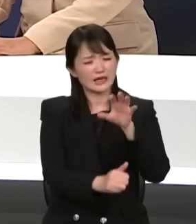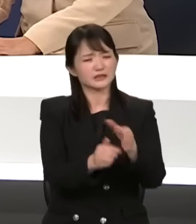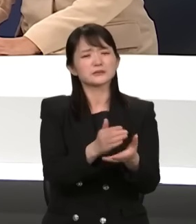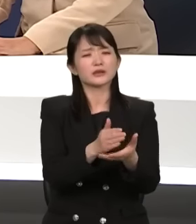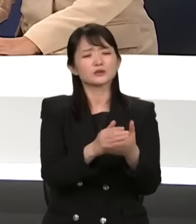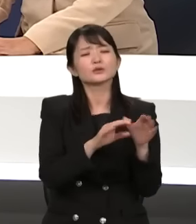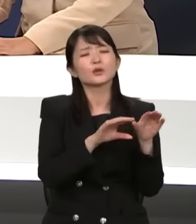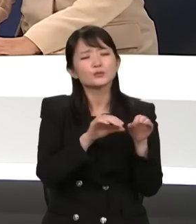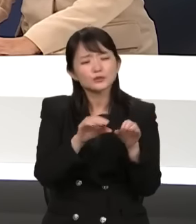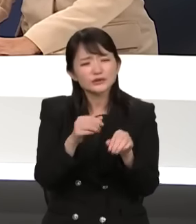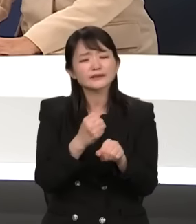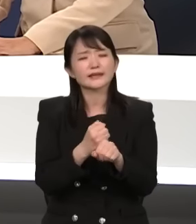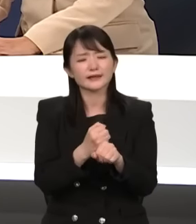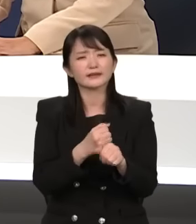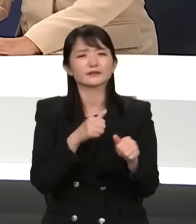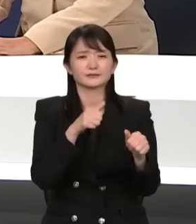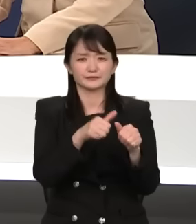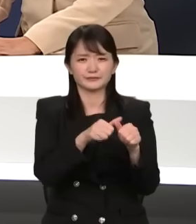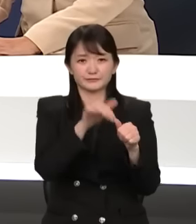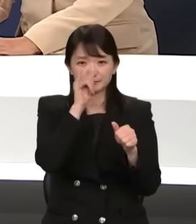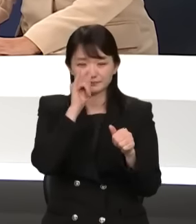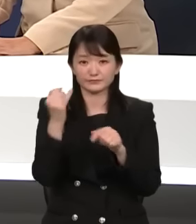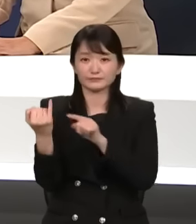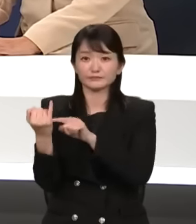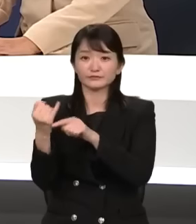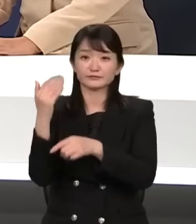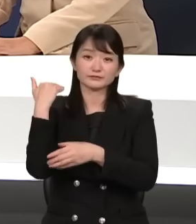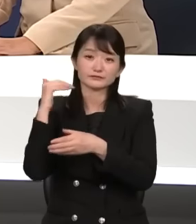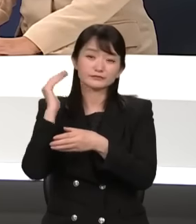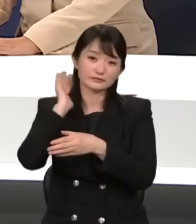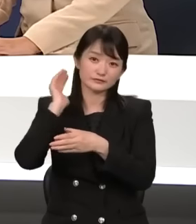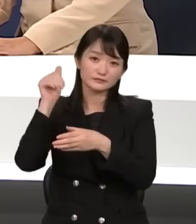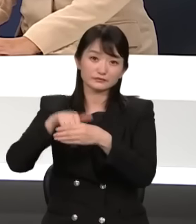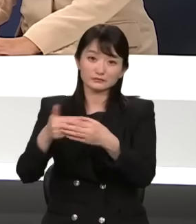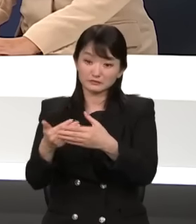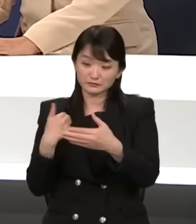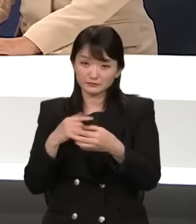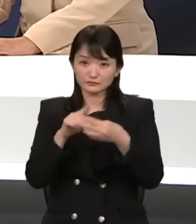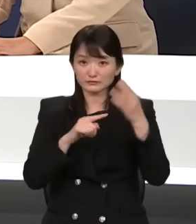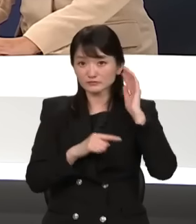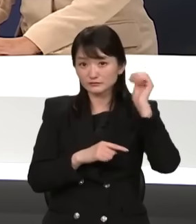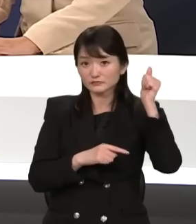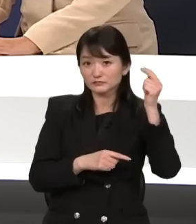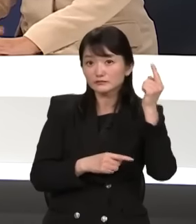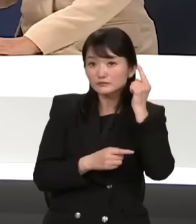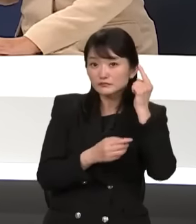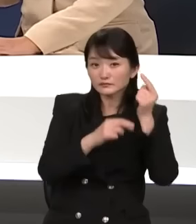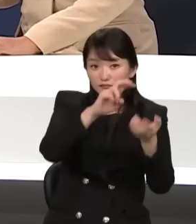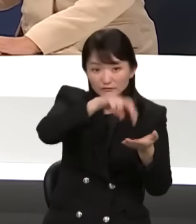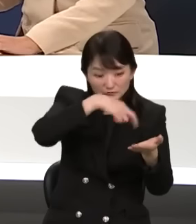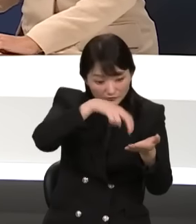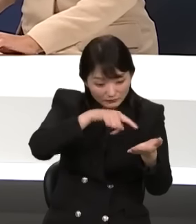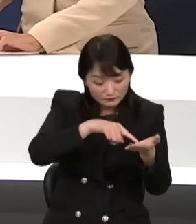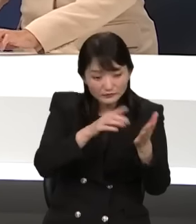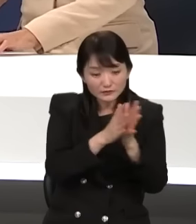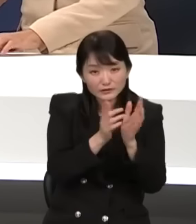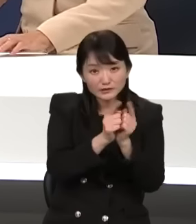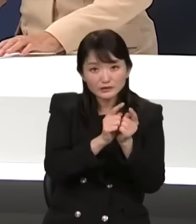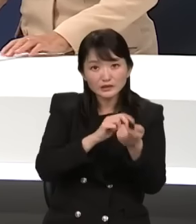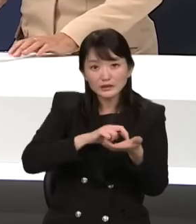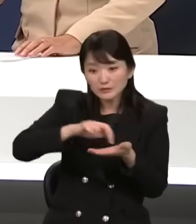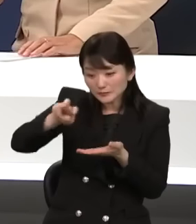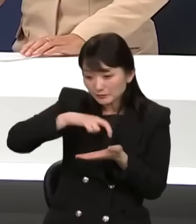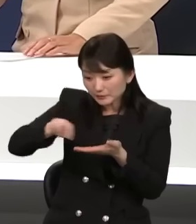조언을 했다는 말도 했고요 또 김여사가 대선 전에 윤 대통령의 휴대폰에 온 메시지들에 직접 답을 하면서